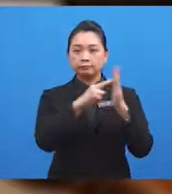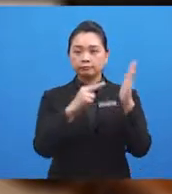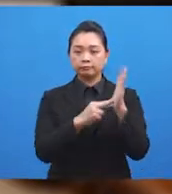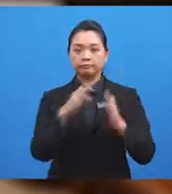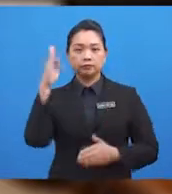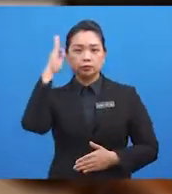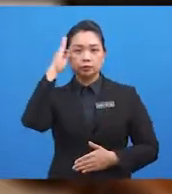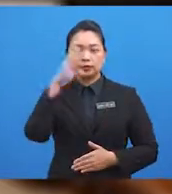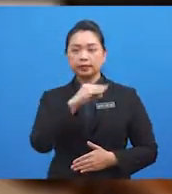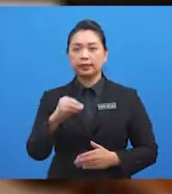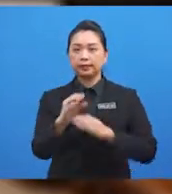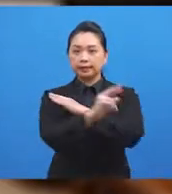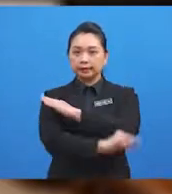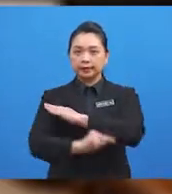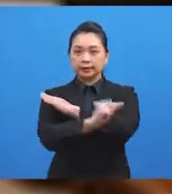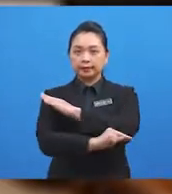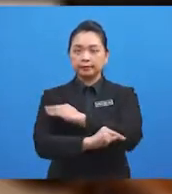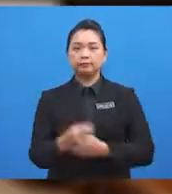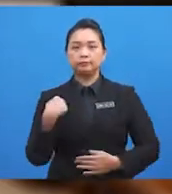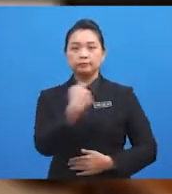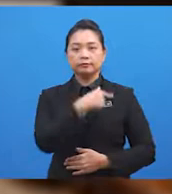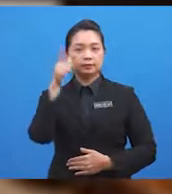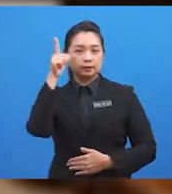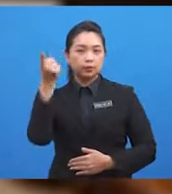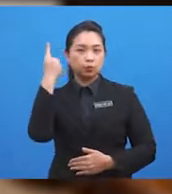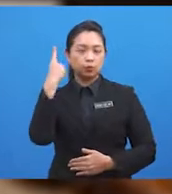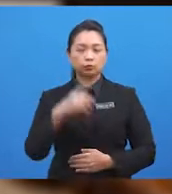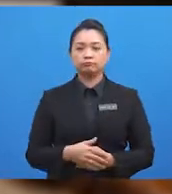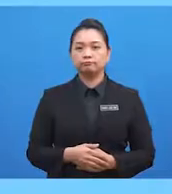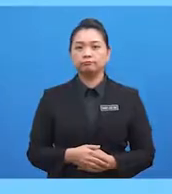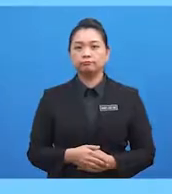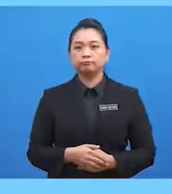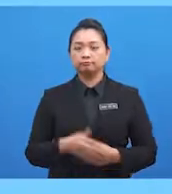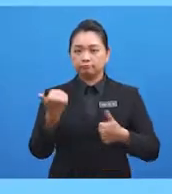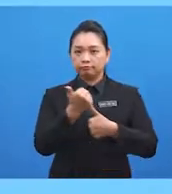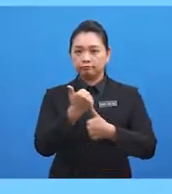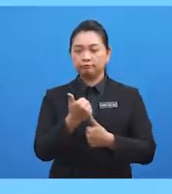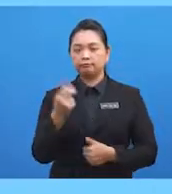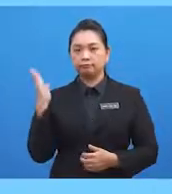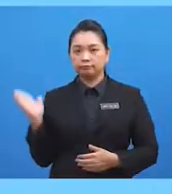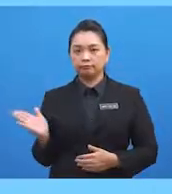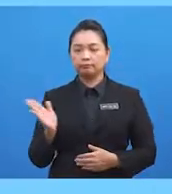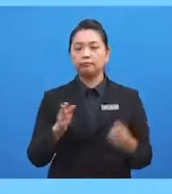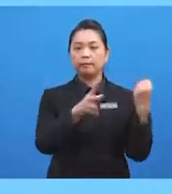negeri. Kita lihat dahulu badan perundangan persekutuan iaitu Parlimen.